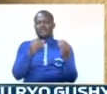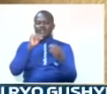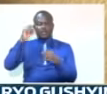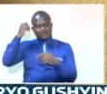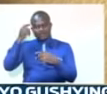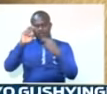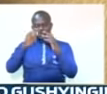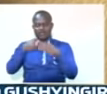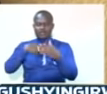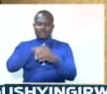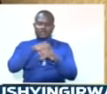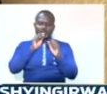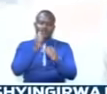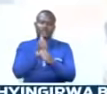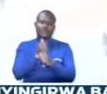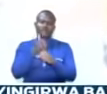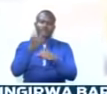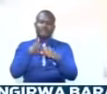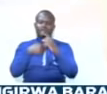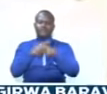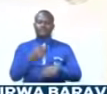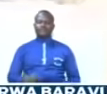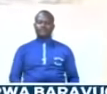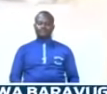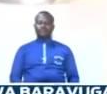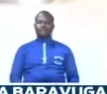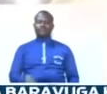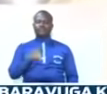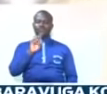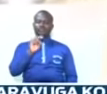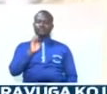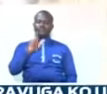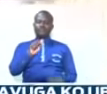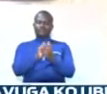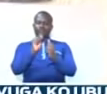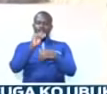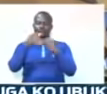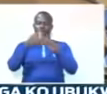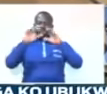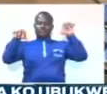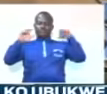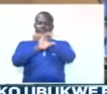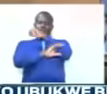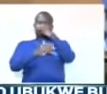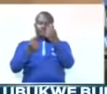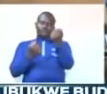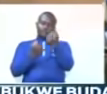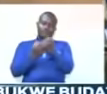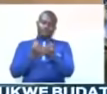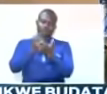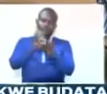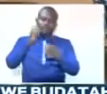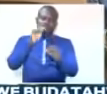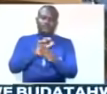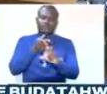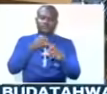numvaga ko hari icyo nashobora gukora maze kumuga. Dusenga umuremyi Daniel na bagenzi bo hirya no hino mu gihugu aya mafaranga y'ingoboka yagiriye akamaro